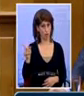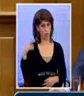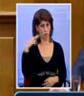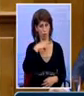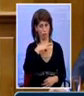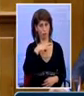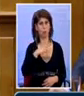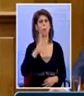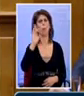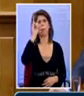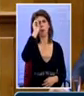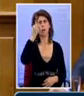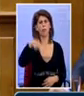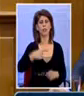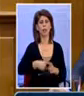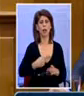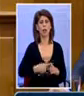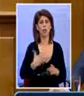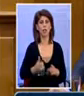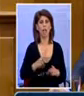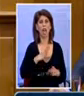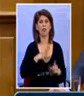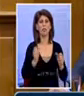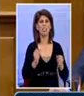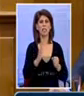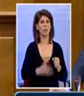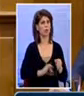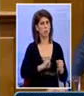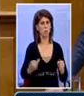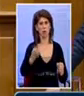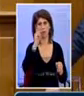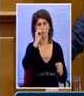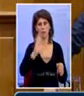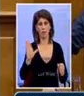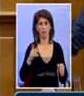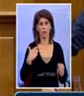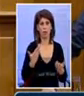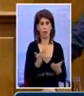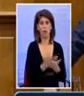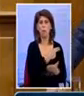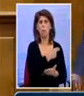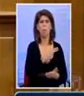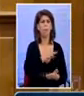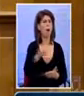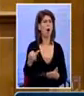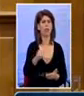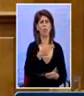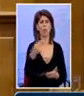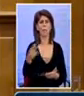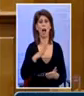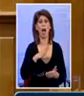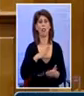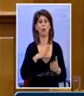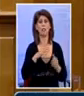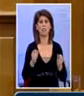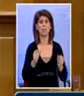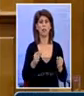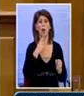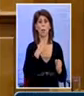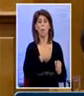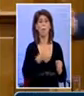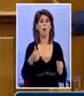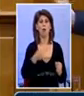παραδεχτεί ότι η χώρα μαστίζεται από ανθρωπιστική κρίση. Δεν θέσατε εσείς ποτέ ζήτημα ανθρωπιστικής κρίσης. Θέτατε ζήτημα success